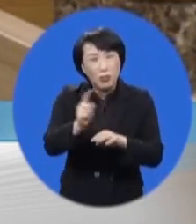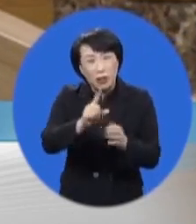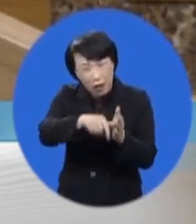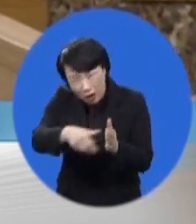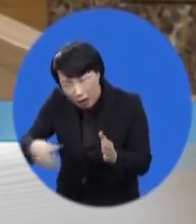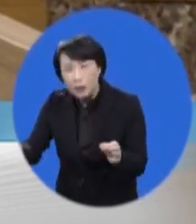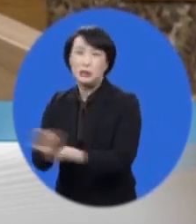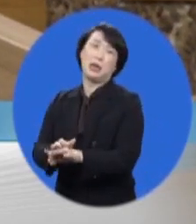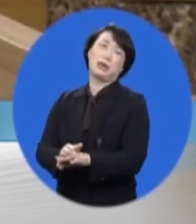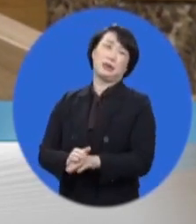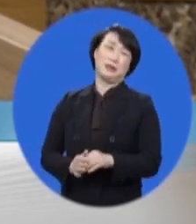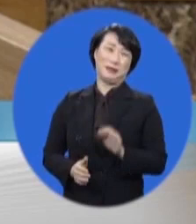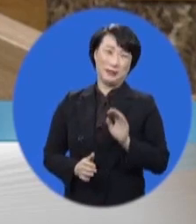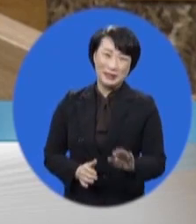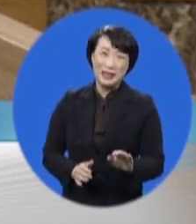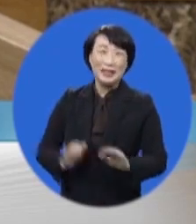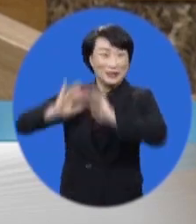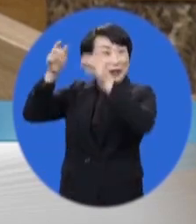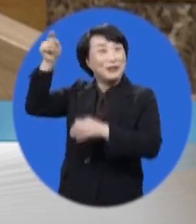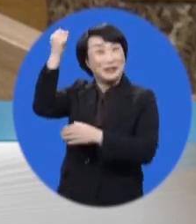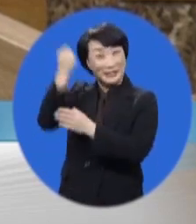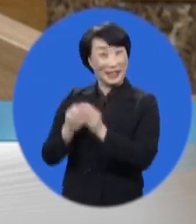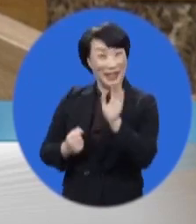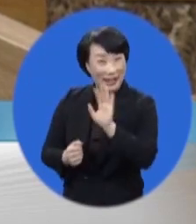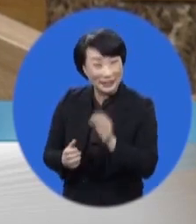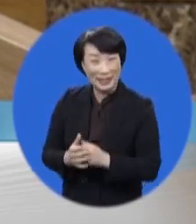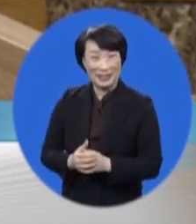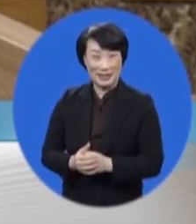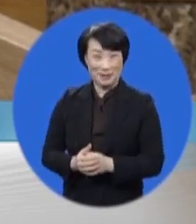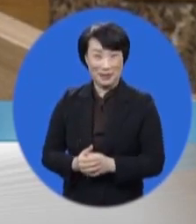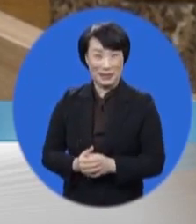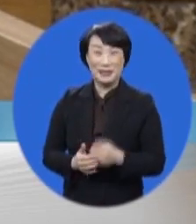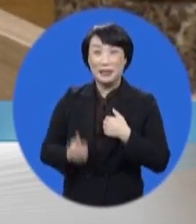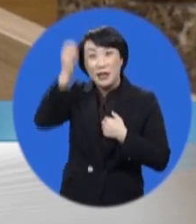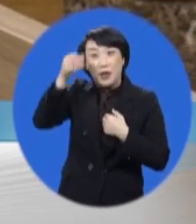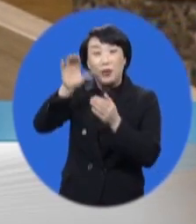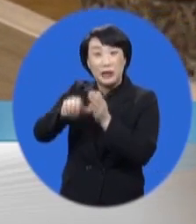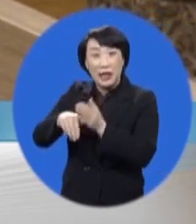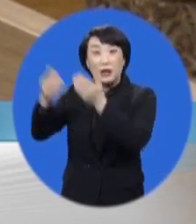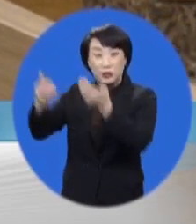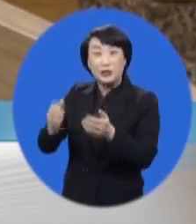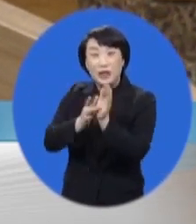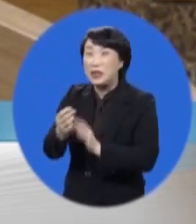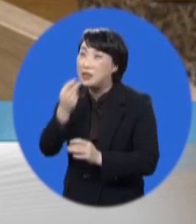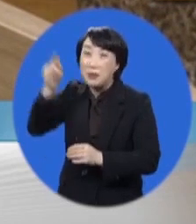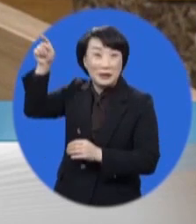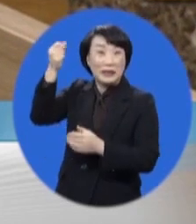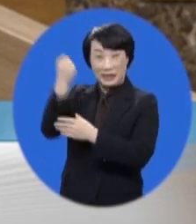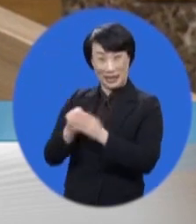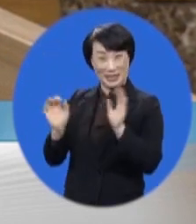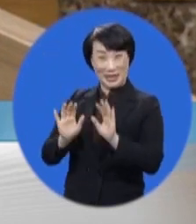낡아져 없어지는 거요. 그러나 천국은 낡아지지 않습니다. 내 영혼에게 준 예수의 생명은